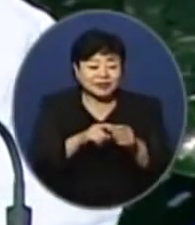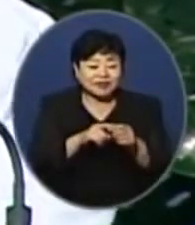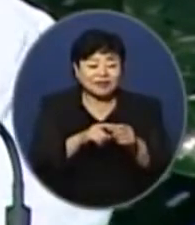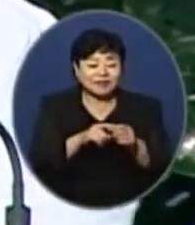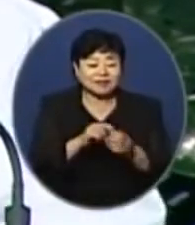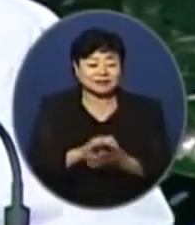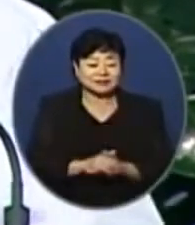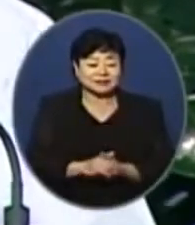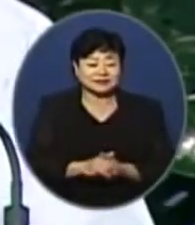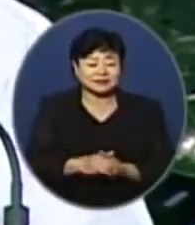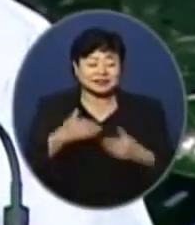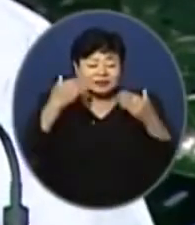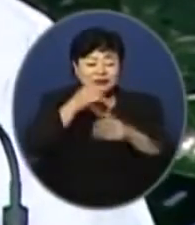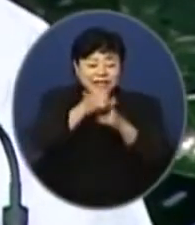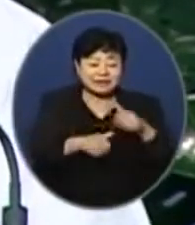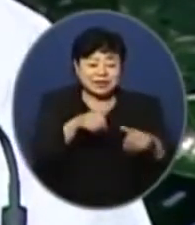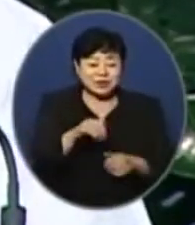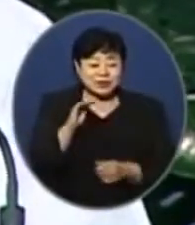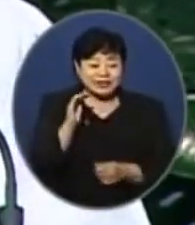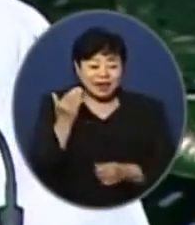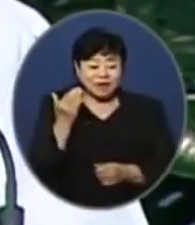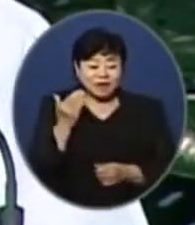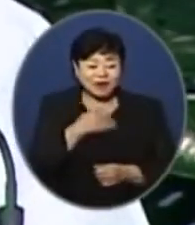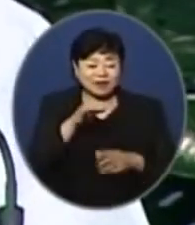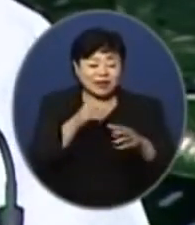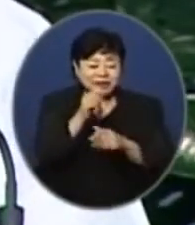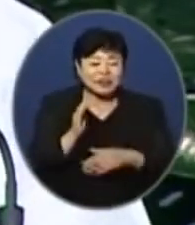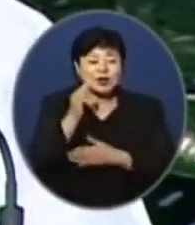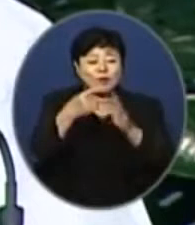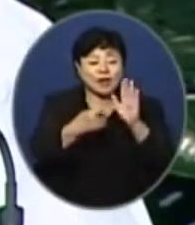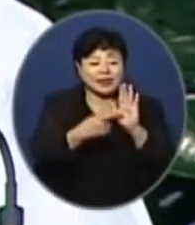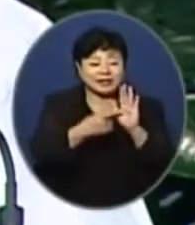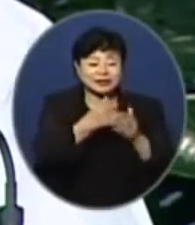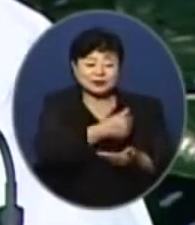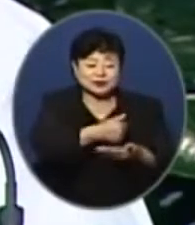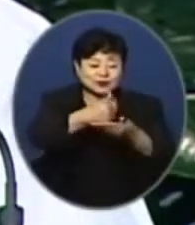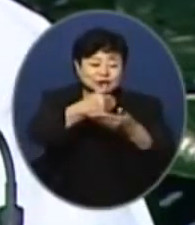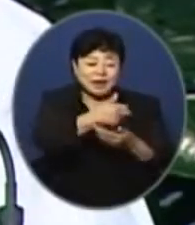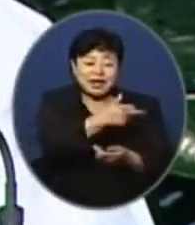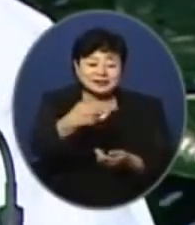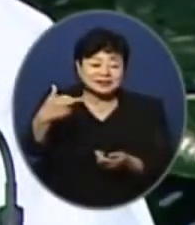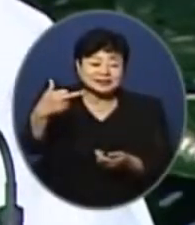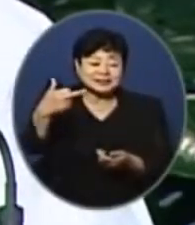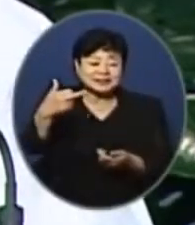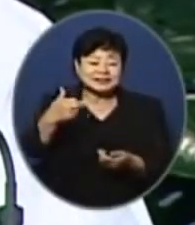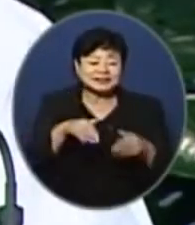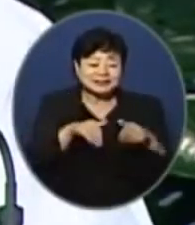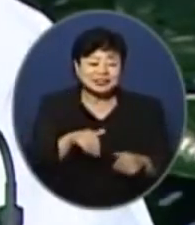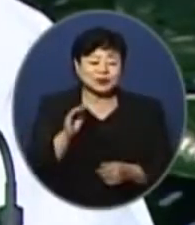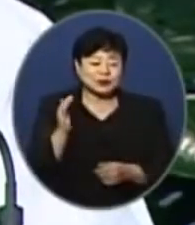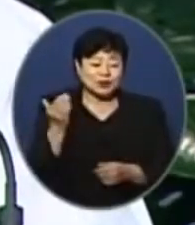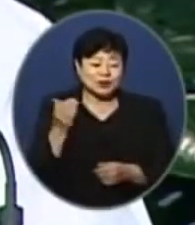우리가 성숙한 하나님의 일꾼이 되어서 우리가 가는 곳마다 하나님의 영광을 나타내는 주님의 큰